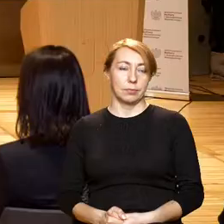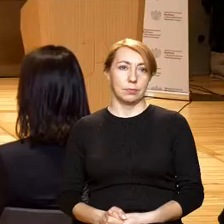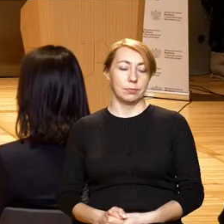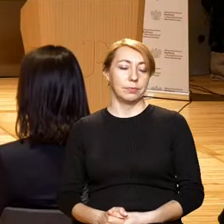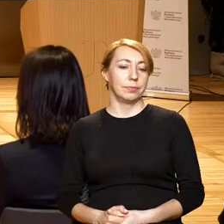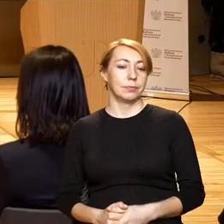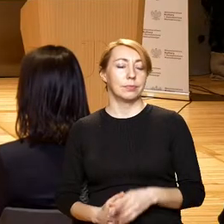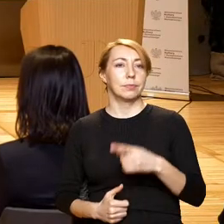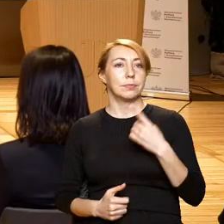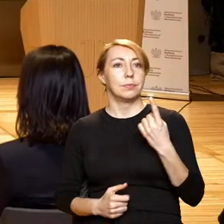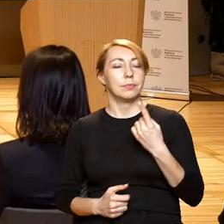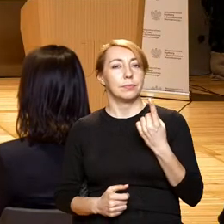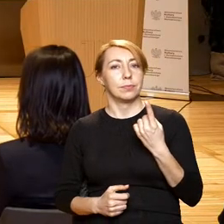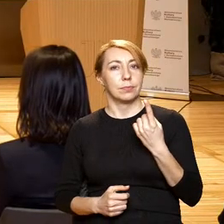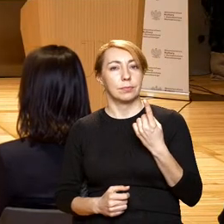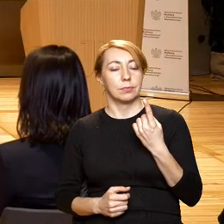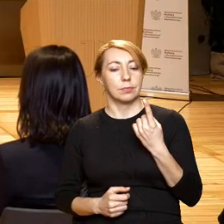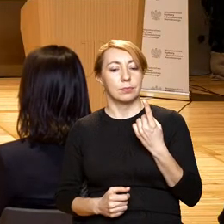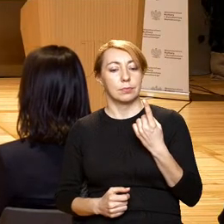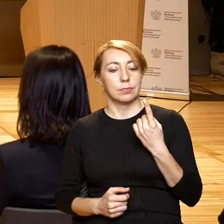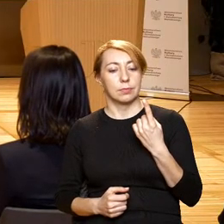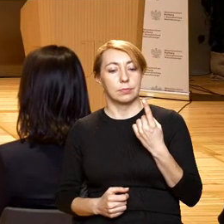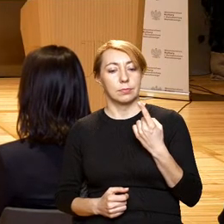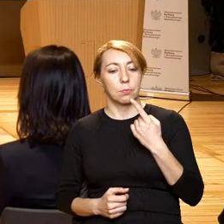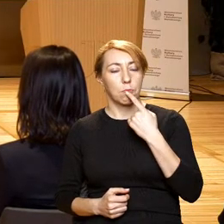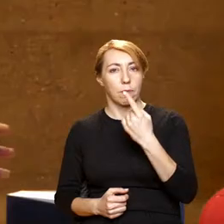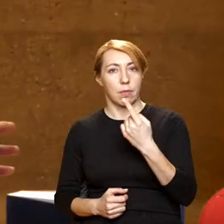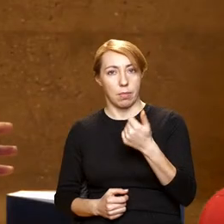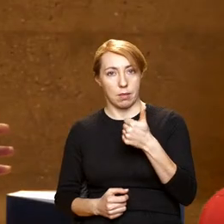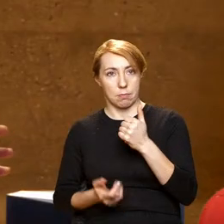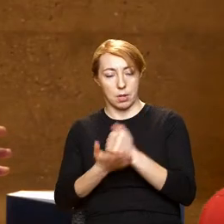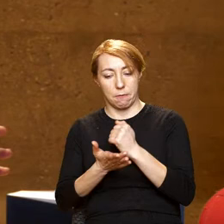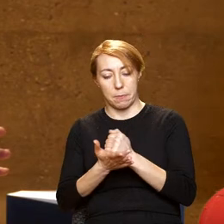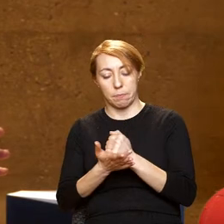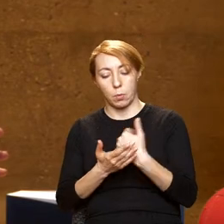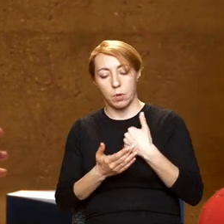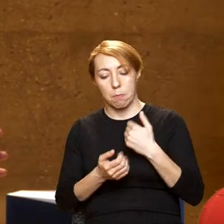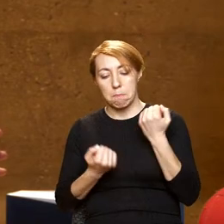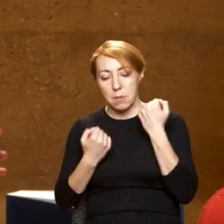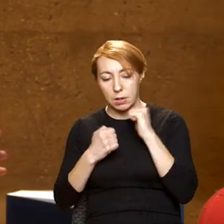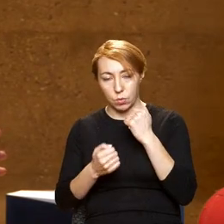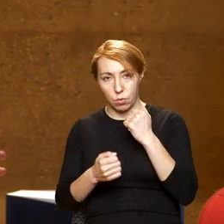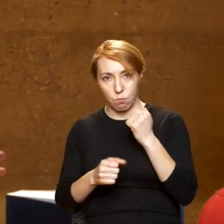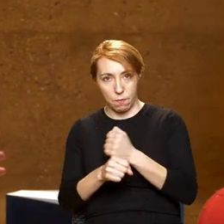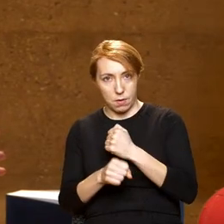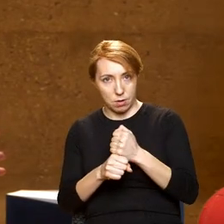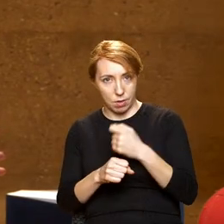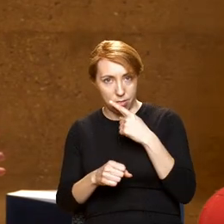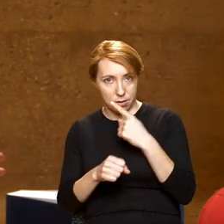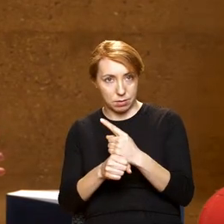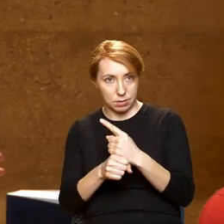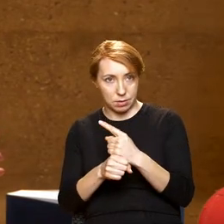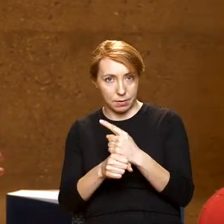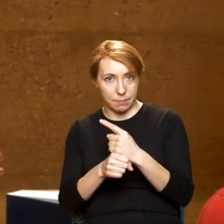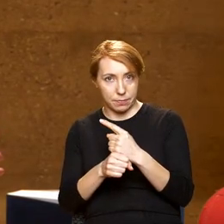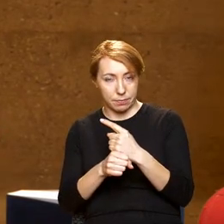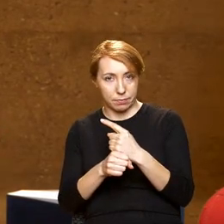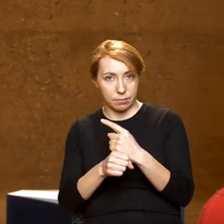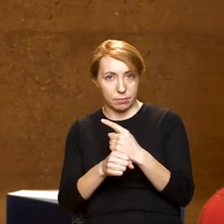Jeśli mogę tutaj jeszcze wejść w słowo, to była bardzo poważna decyzja. Ten